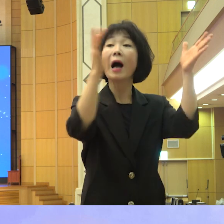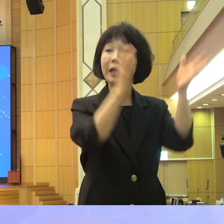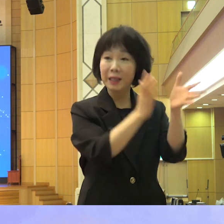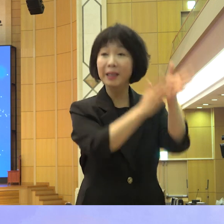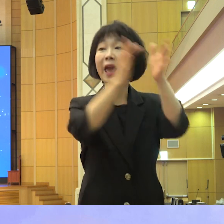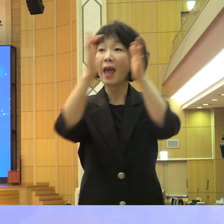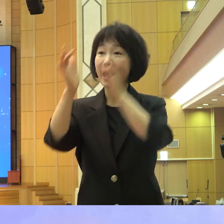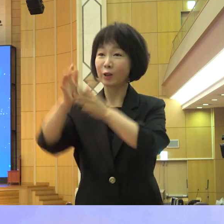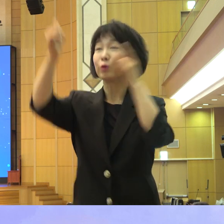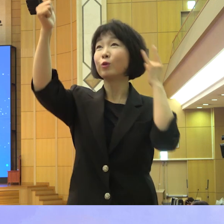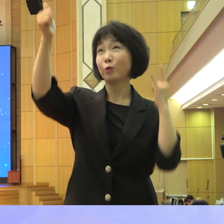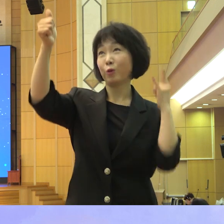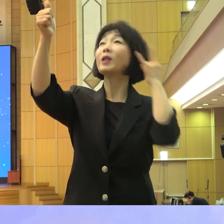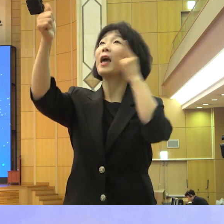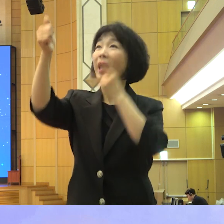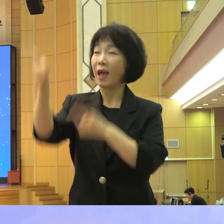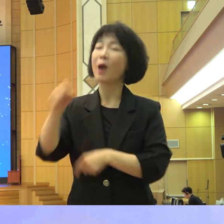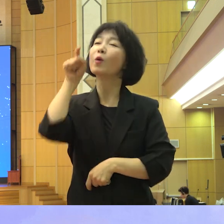부르셨어요.